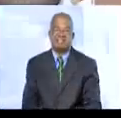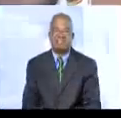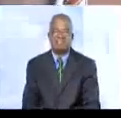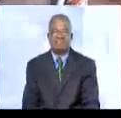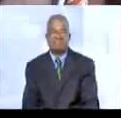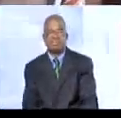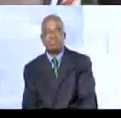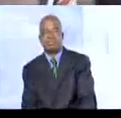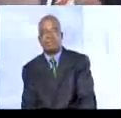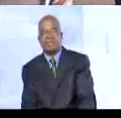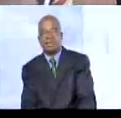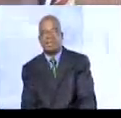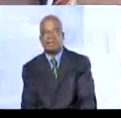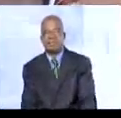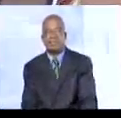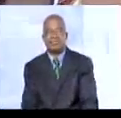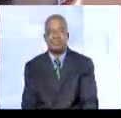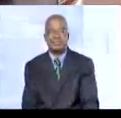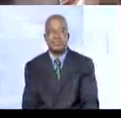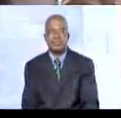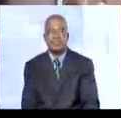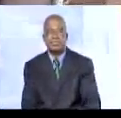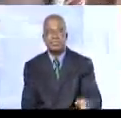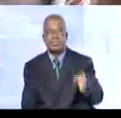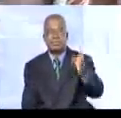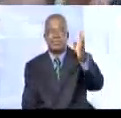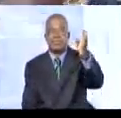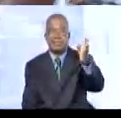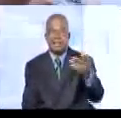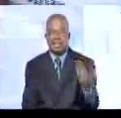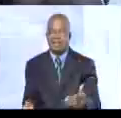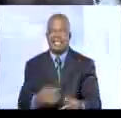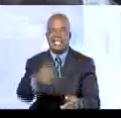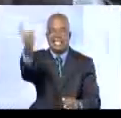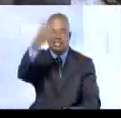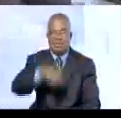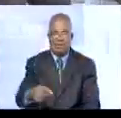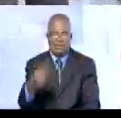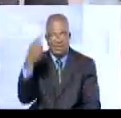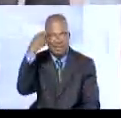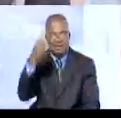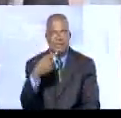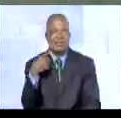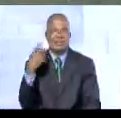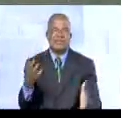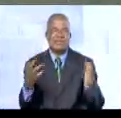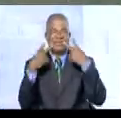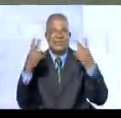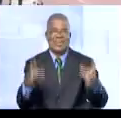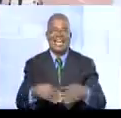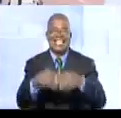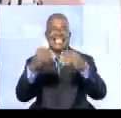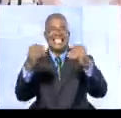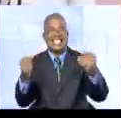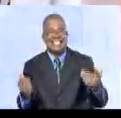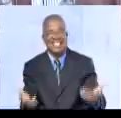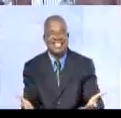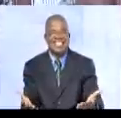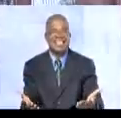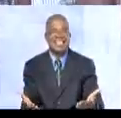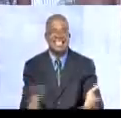Pour la traditionnelle séance de reconnaissance de la pelouse avant le match, la FIF a ouvert l'entraînement à la